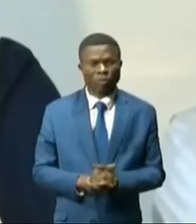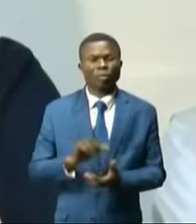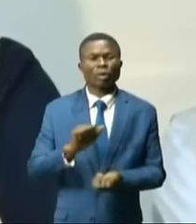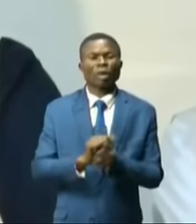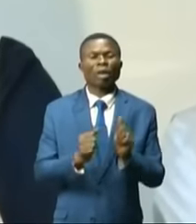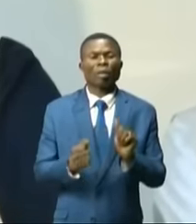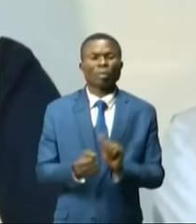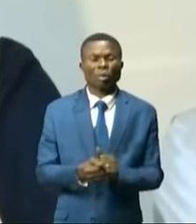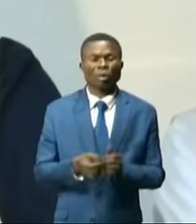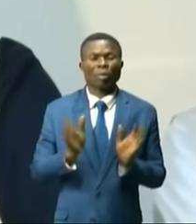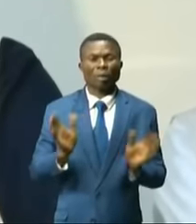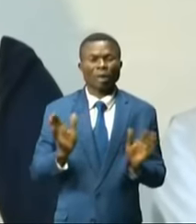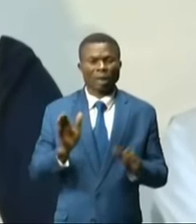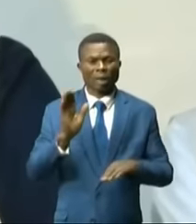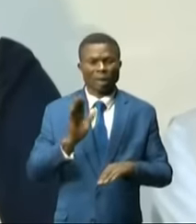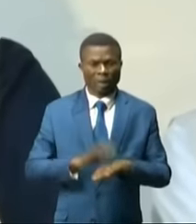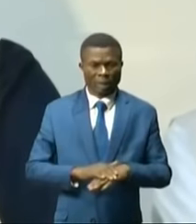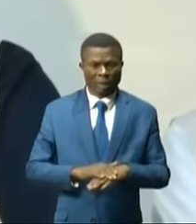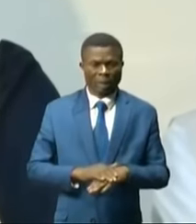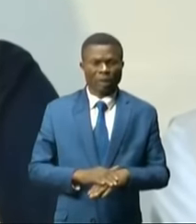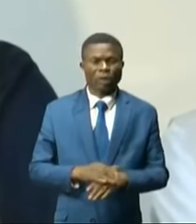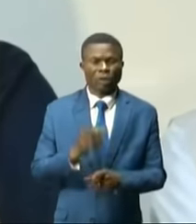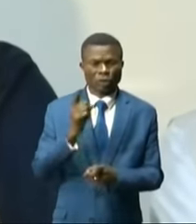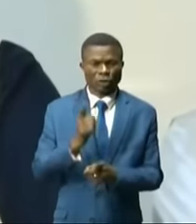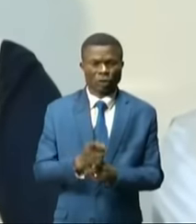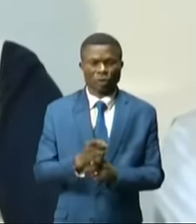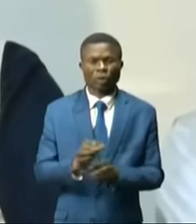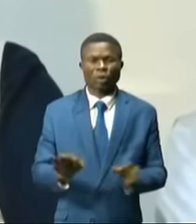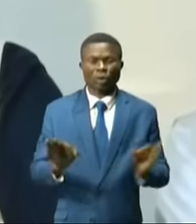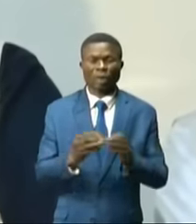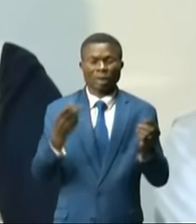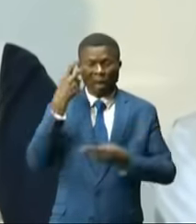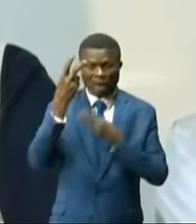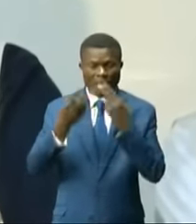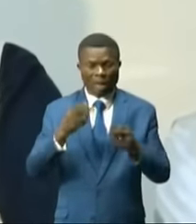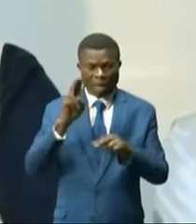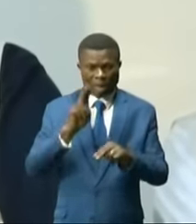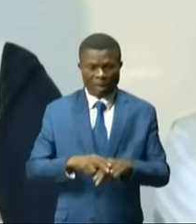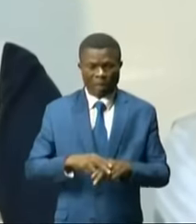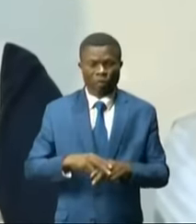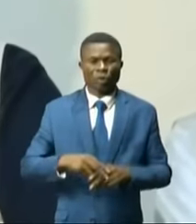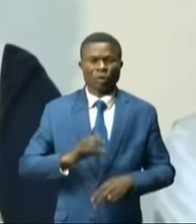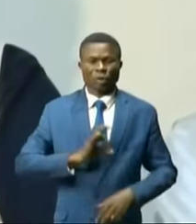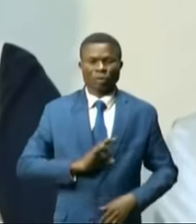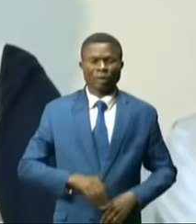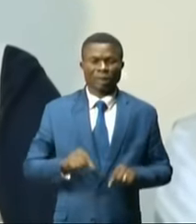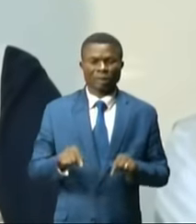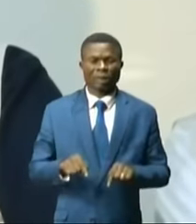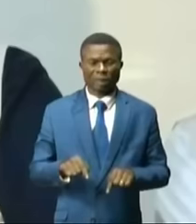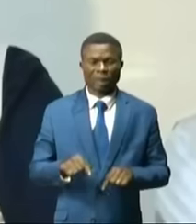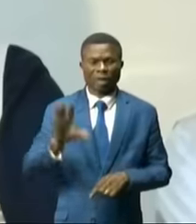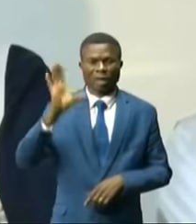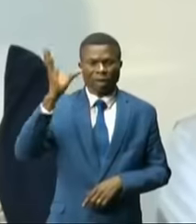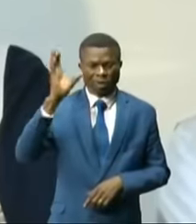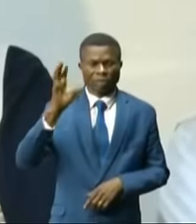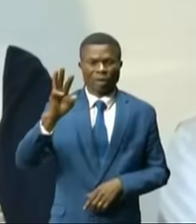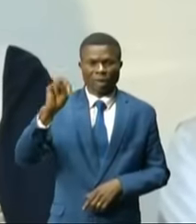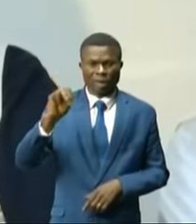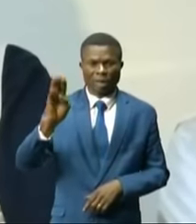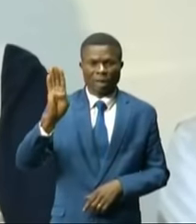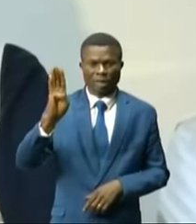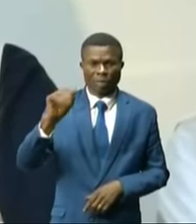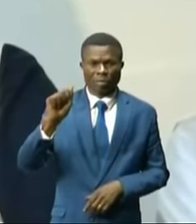l'ancrage qui était évident lors du passage du candidat, cet